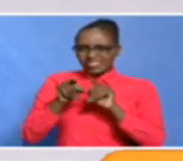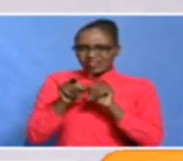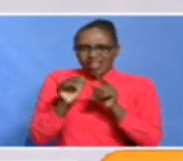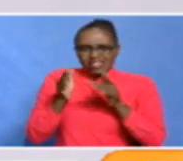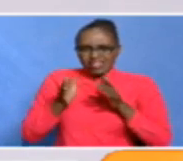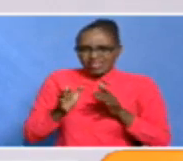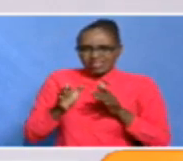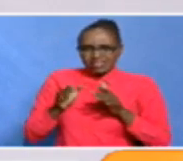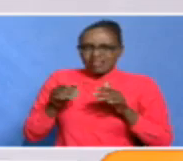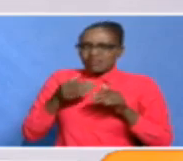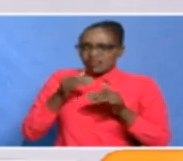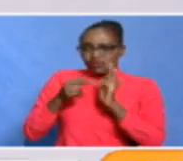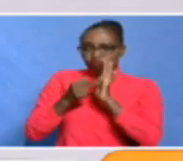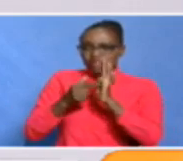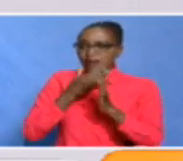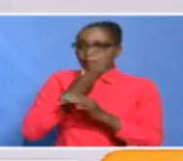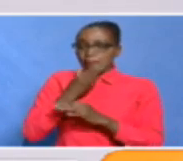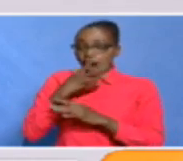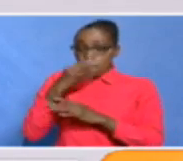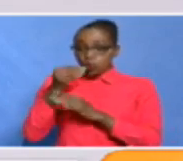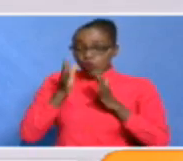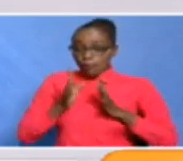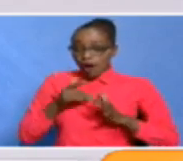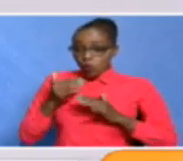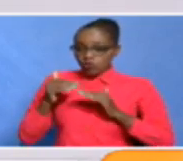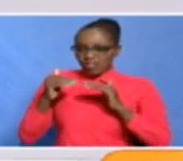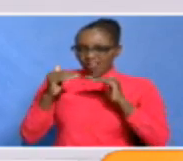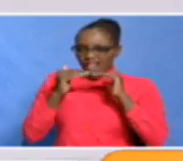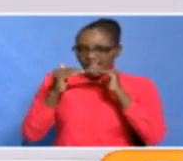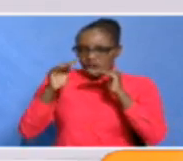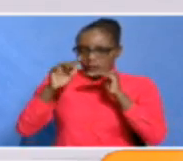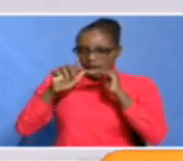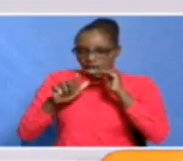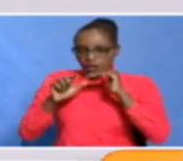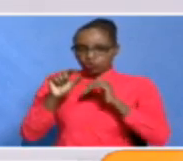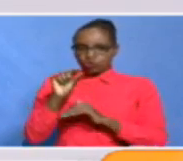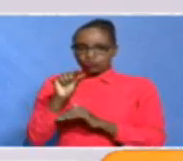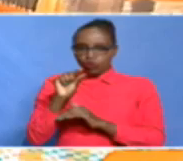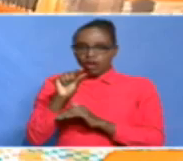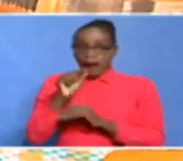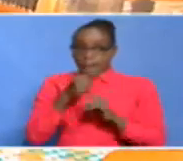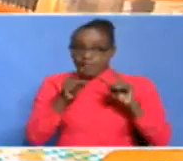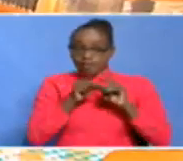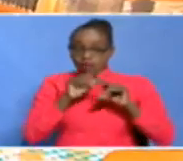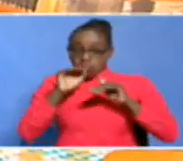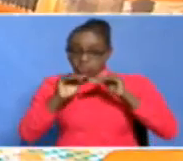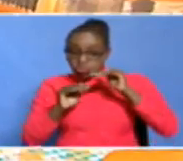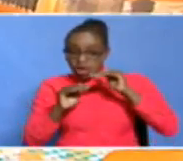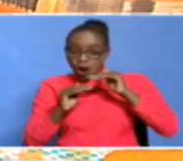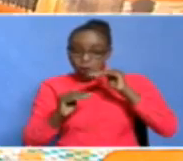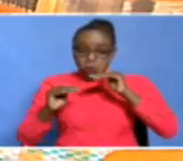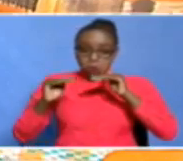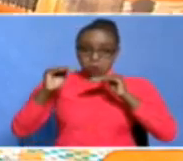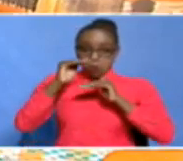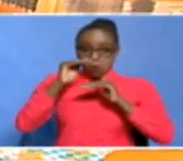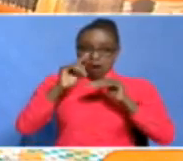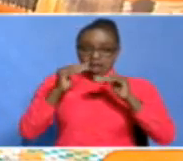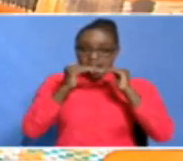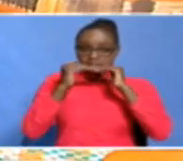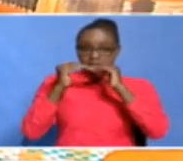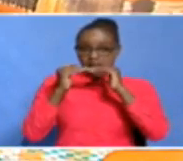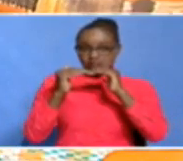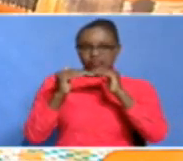kwa wewe kama ni mume sasa. Nenda kwa yule ambaye kiwango chake kiko chini kidogo kwa mfano. Lakini ukienda kwa yule ambacho kiko juu zaidi, dharau